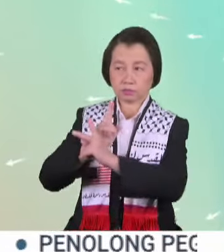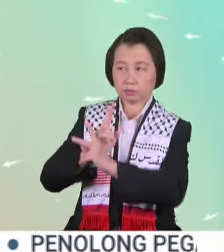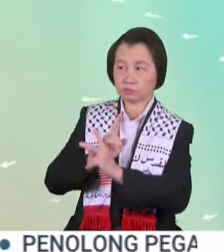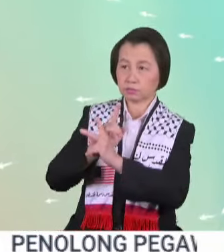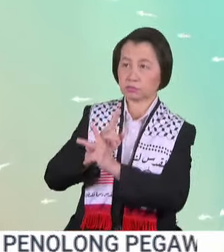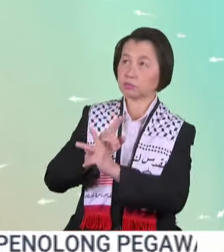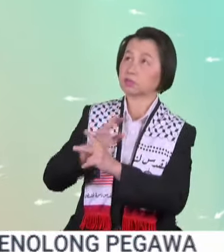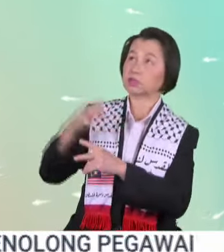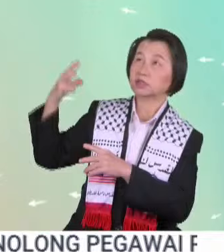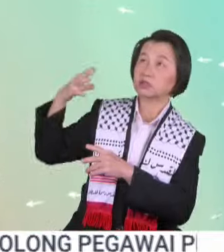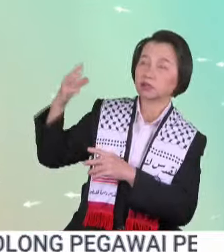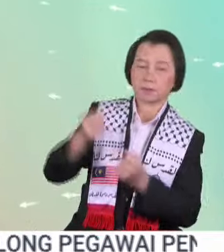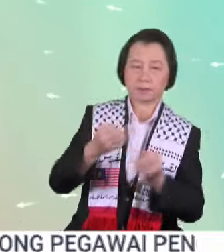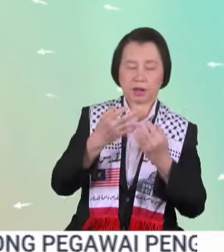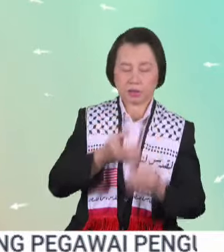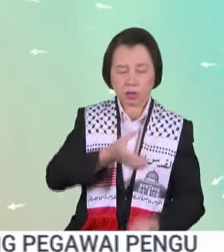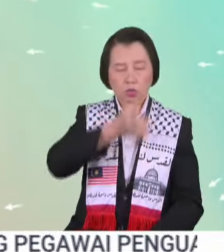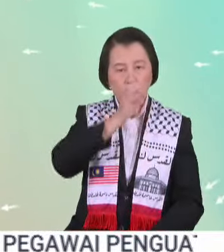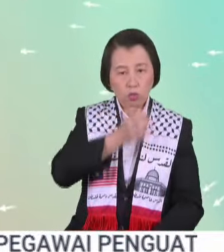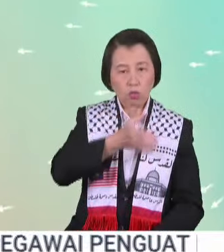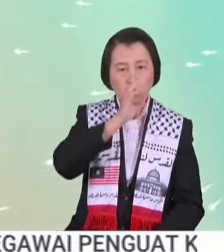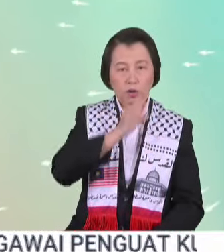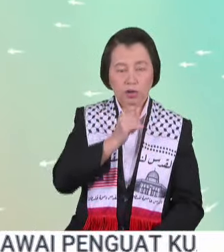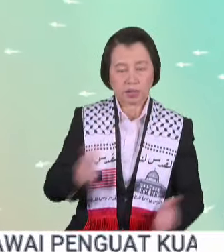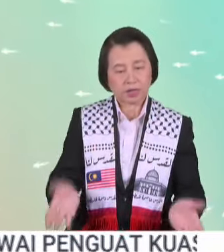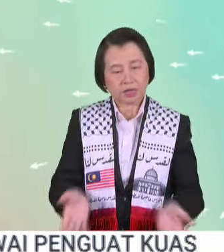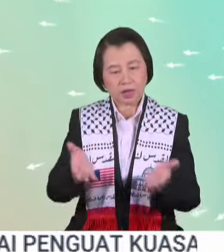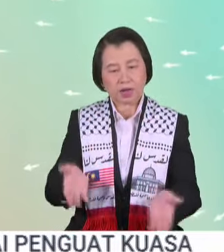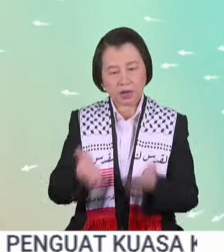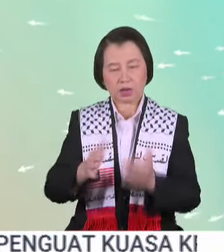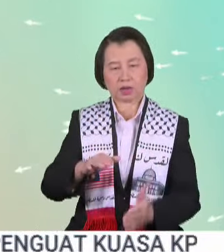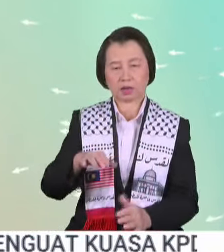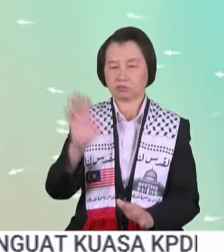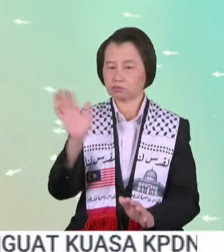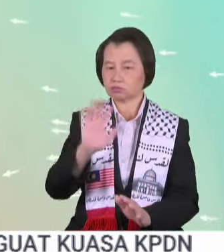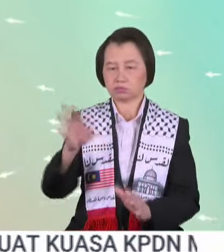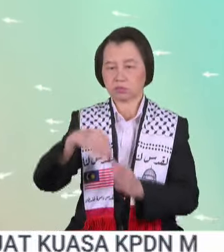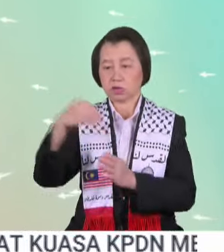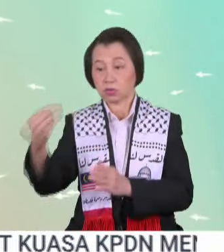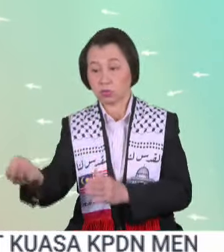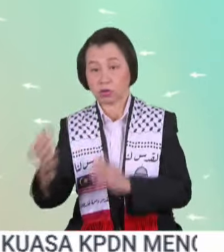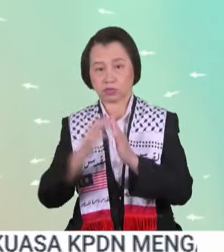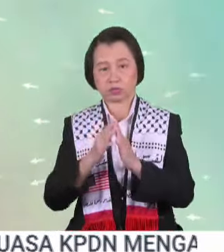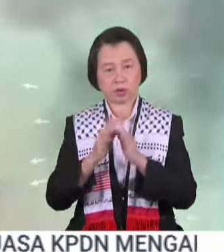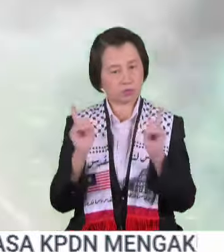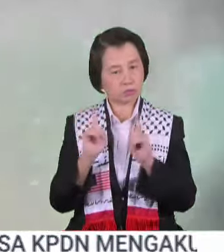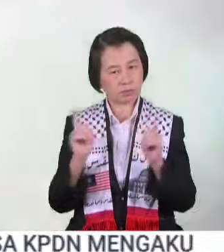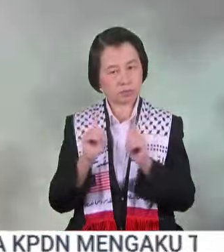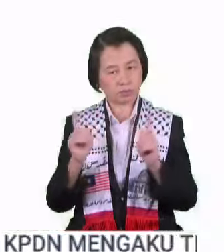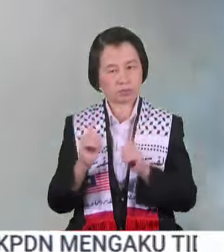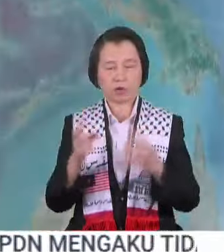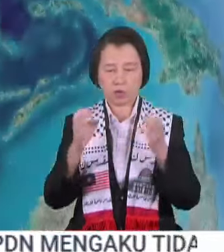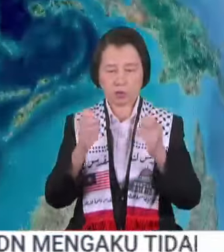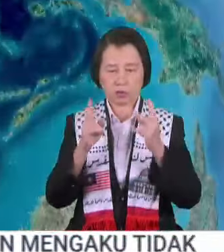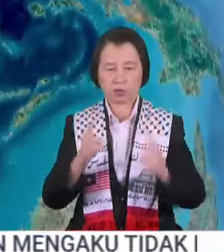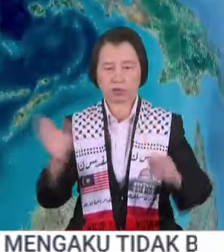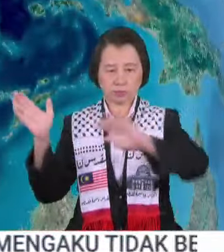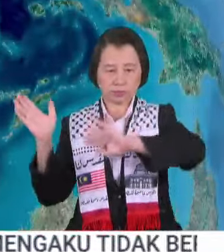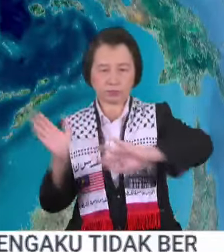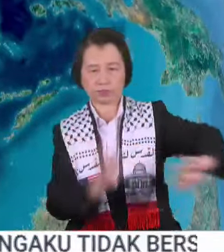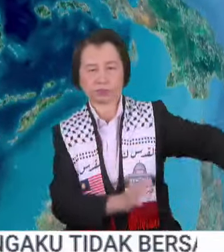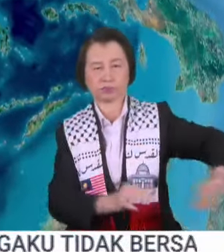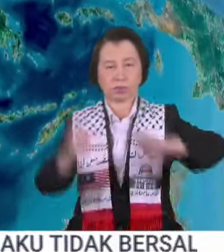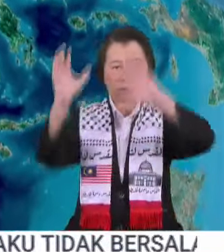berhati-hati dan banyakkan minum air serta digalakkan untuk mengurangkan aktiviti di luar rumah. Baiklah, kita teruskan dengan